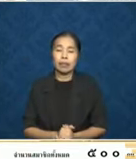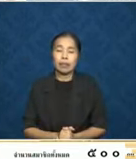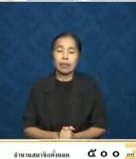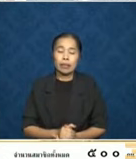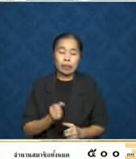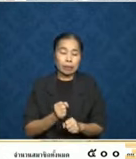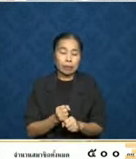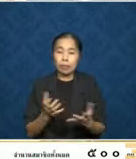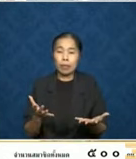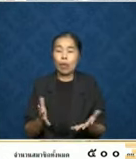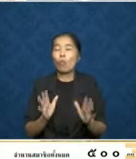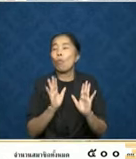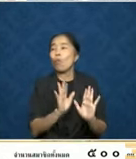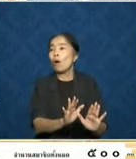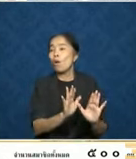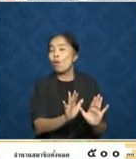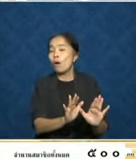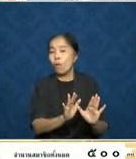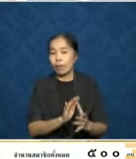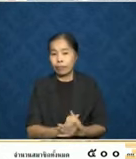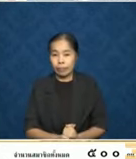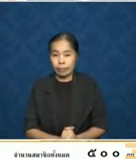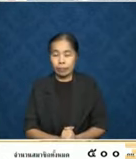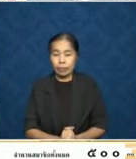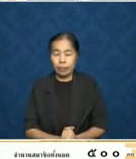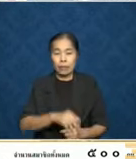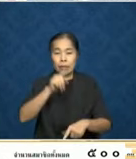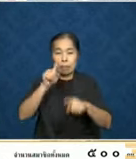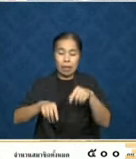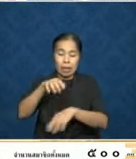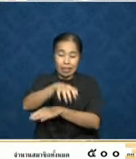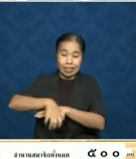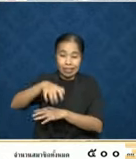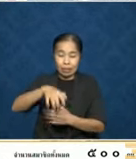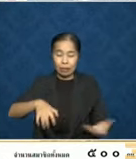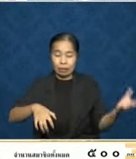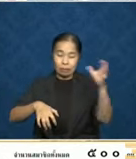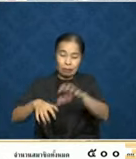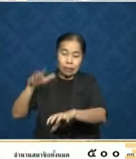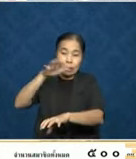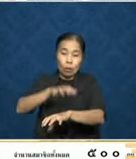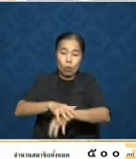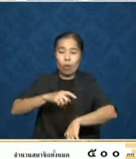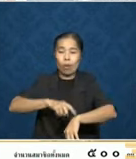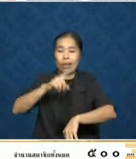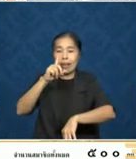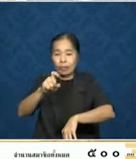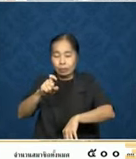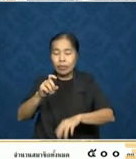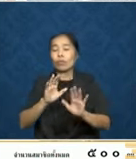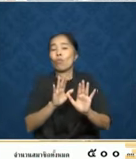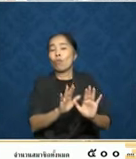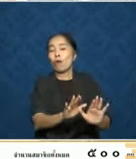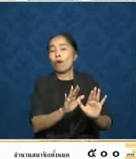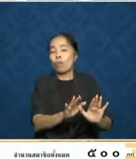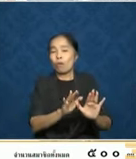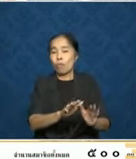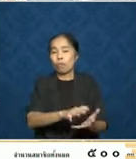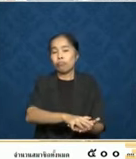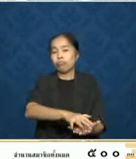ไปวางไว้ก่อนนะครับแล้วก็บางทีฝังกลบไม่ทันก็ต้องไปโอเพนดัมก็คือไปวางทิ้งไว้นะ